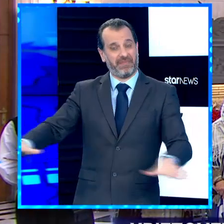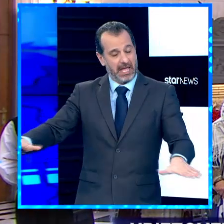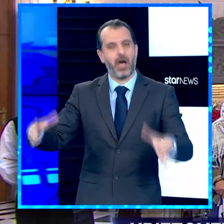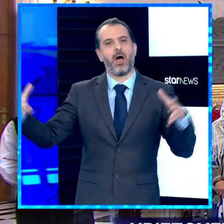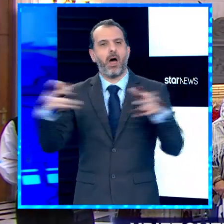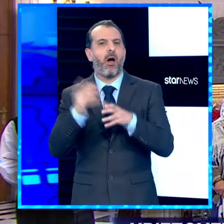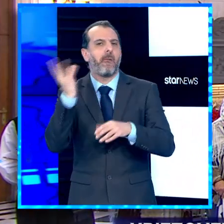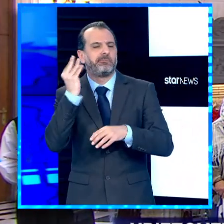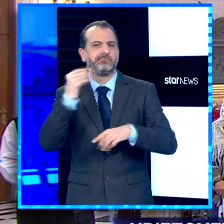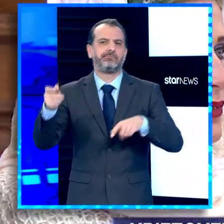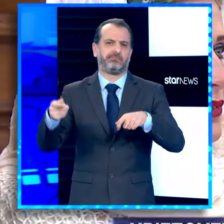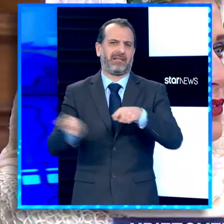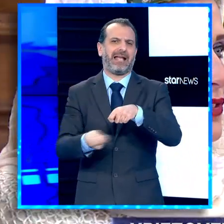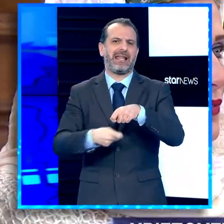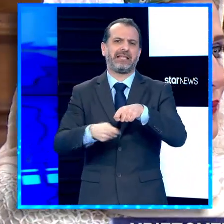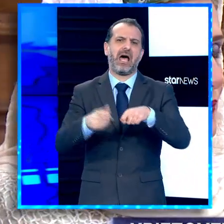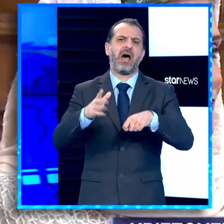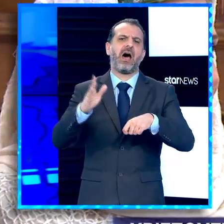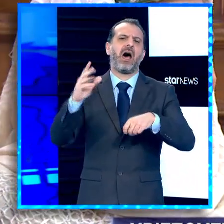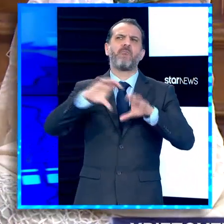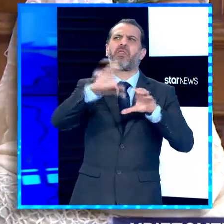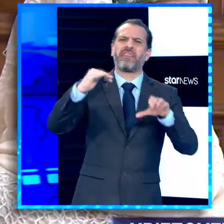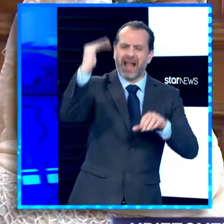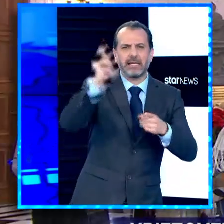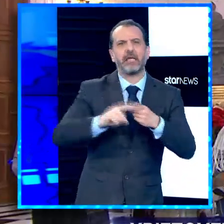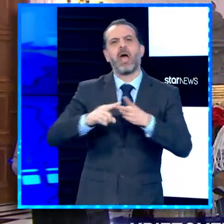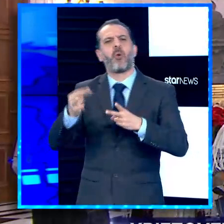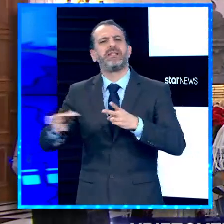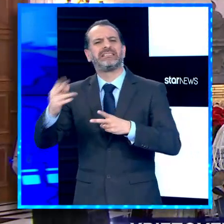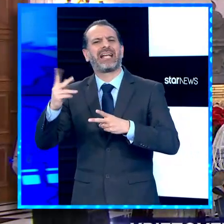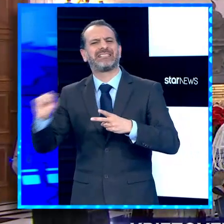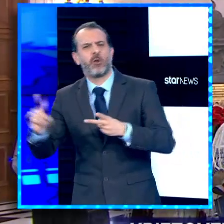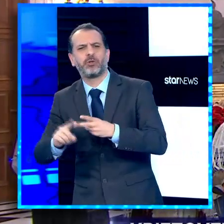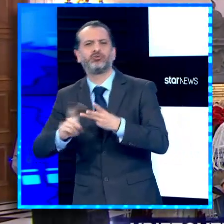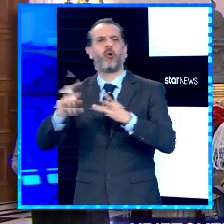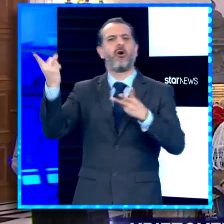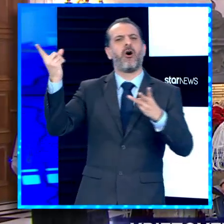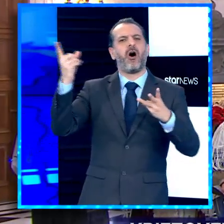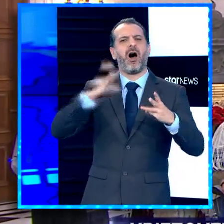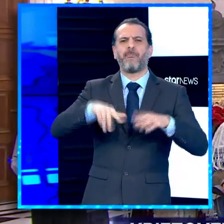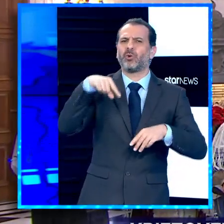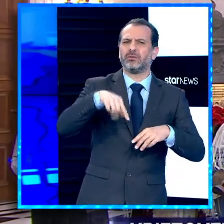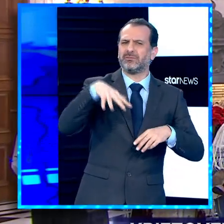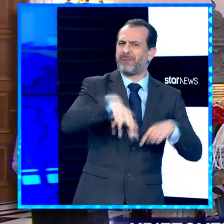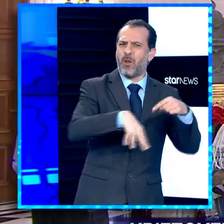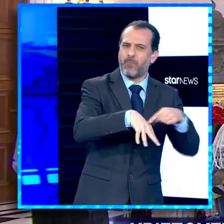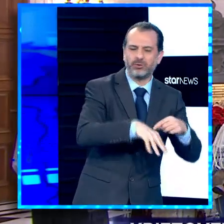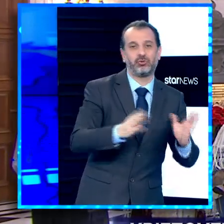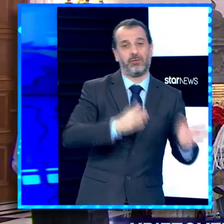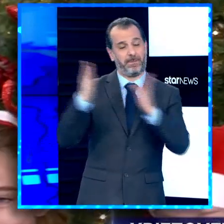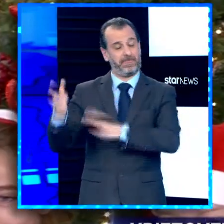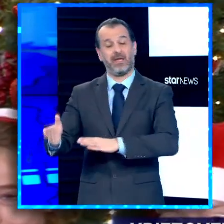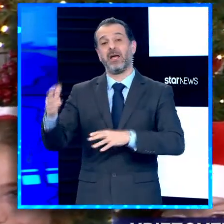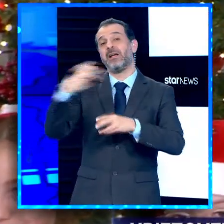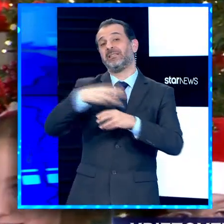τα κάλαντα από γυναίκες του Καστελόριζου, από Θρακιώτες και από Αρκάδες. Υπό τους ήχους της κριτικής λύρας άκουσαν τα κάλαντα στην Κουμουνδούρου